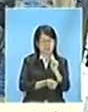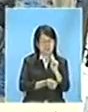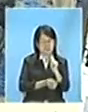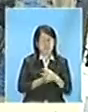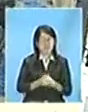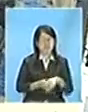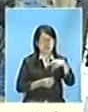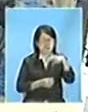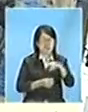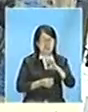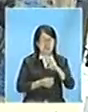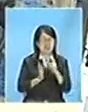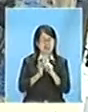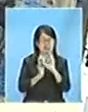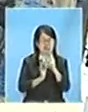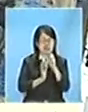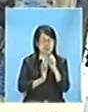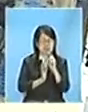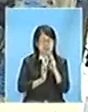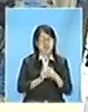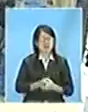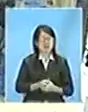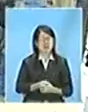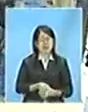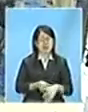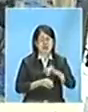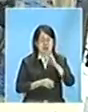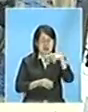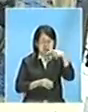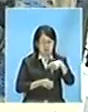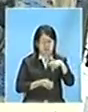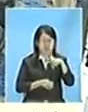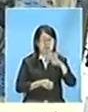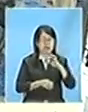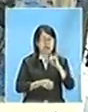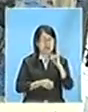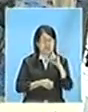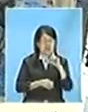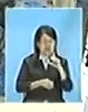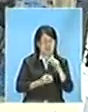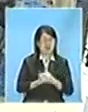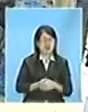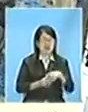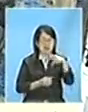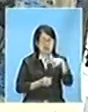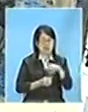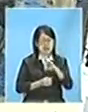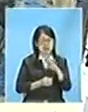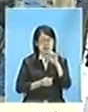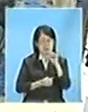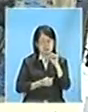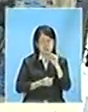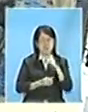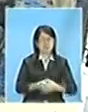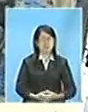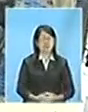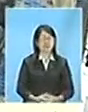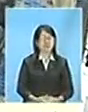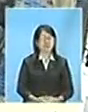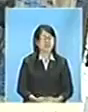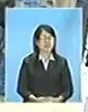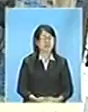ายพิเชษสุนทรพิพิธนางพิไลพันธ์สมบัติสิรินายพิสิทธิ์เกตผาสุข